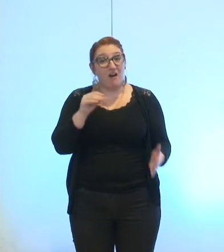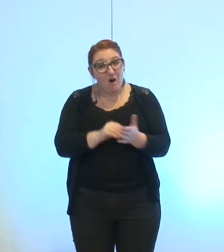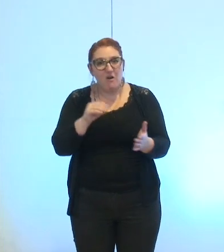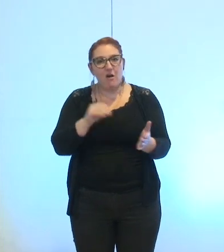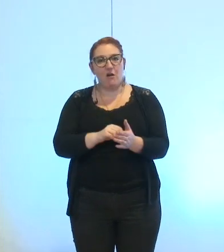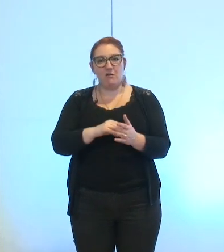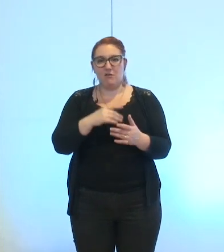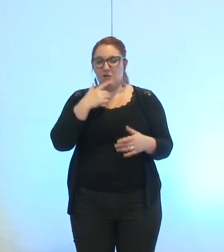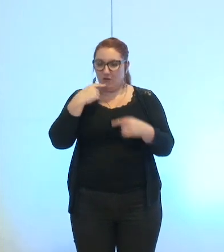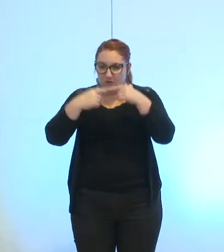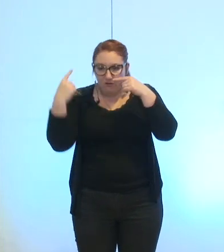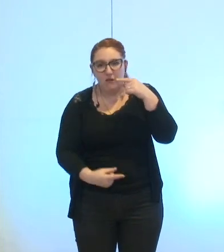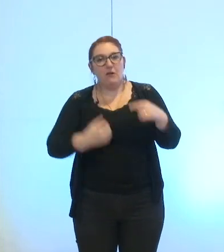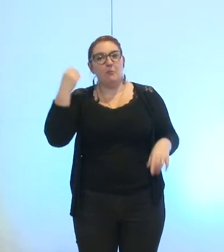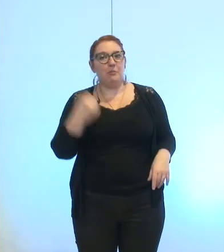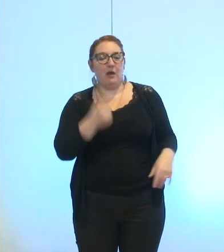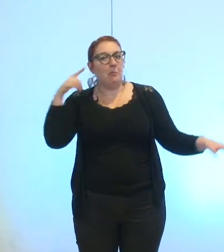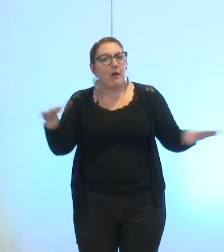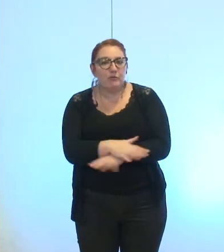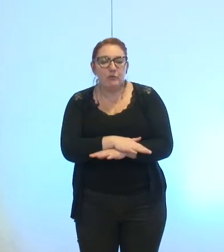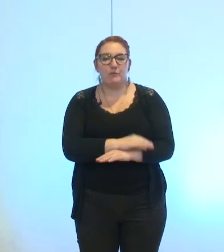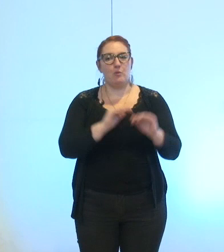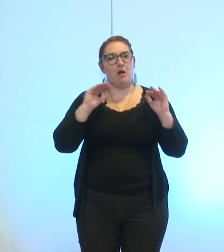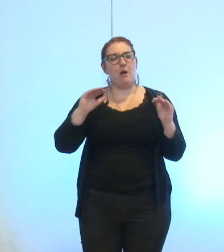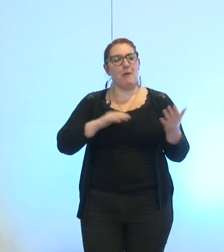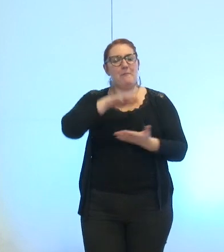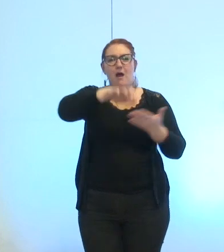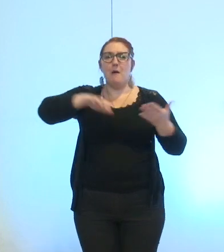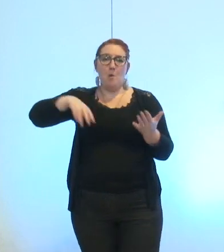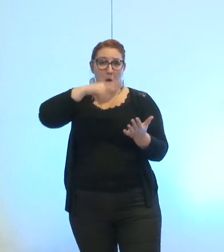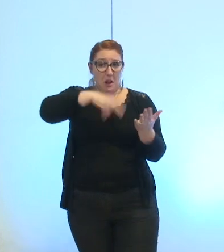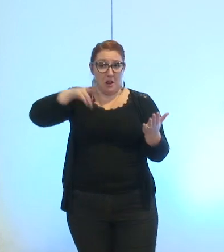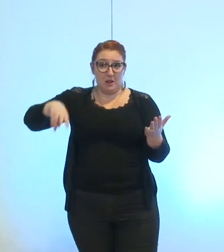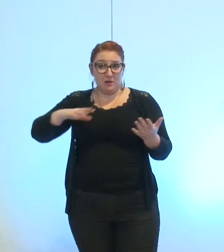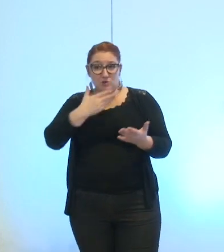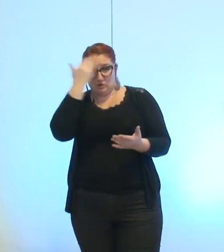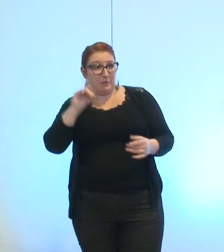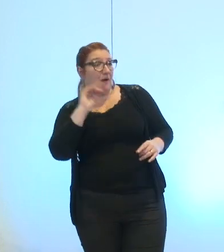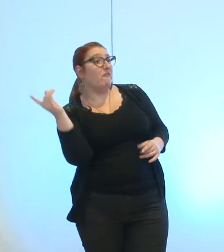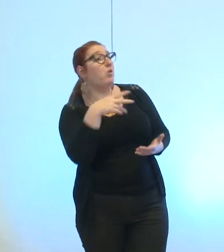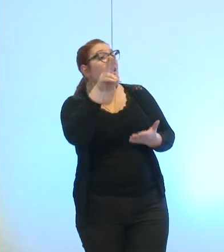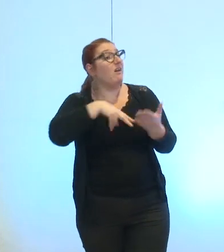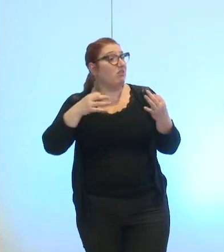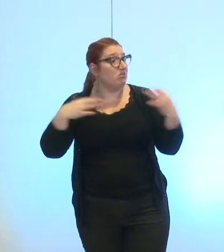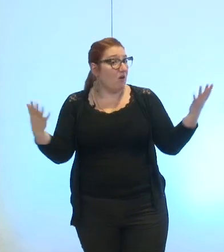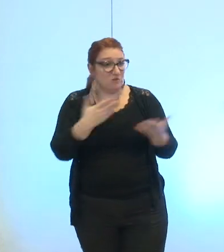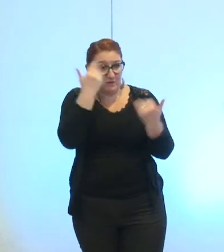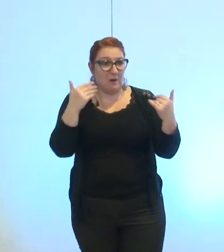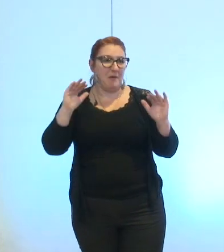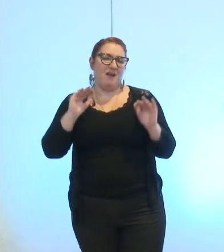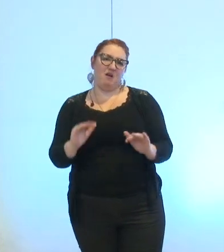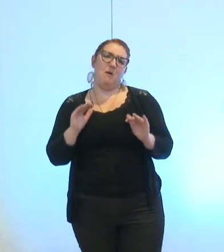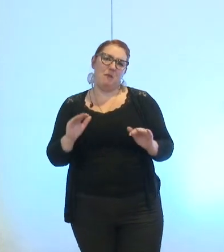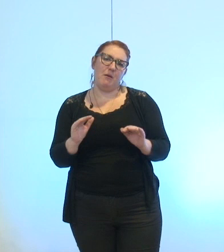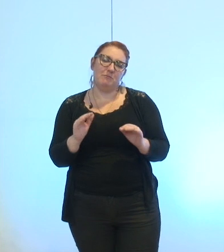loin du compte alors j'ai quand même pris le temps de lire quand même le rapport je ne sais pas si vous tous vous l'avez fait mais on y voit quand même